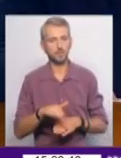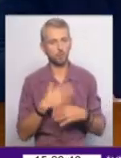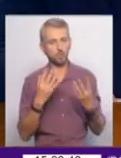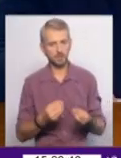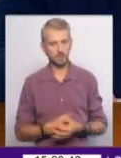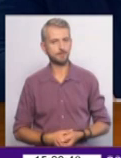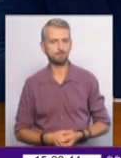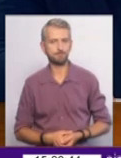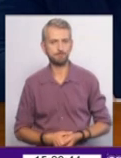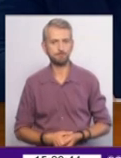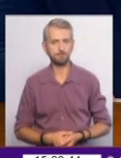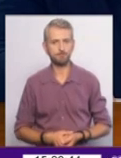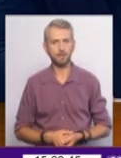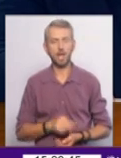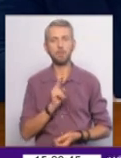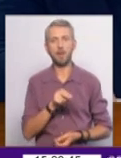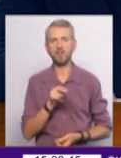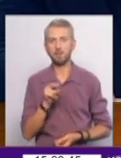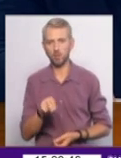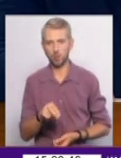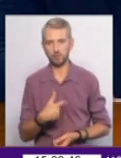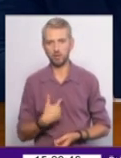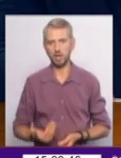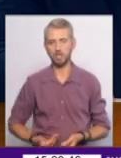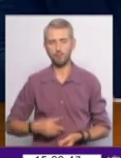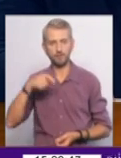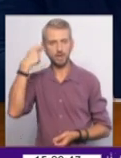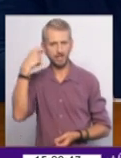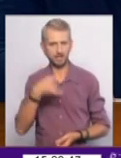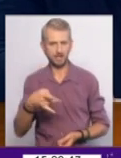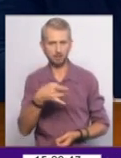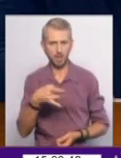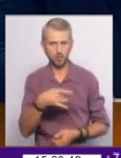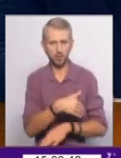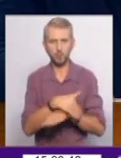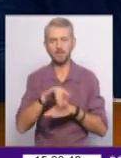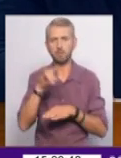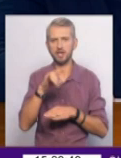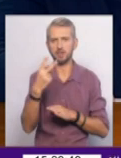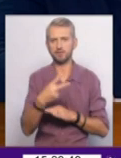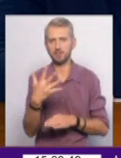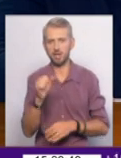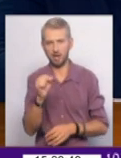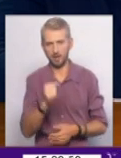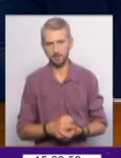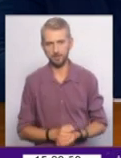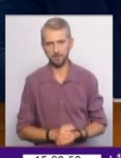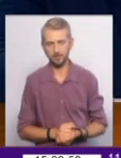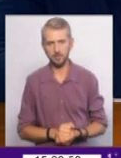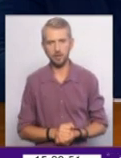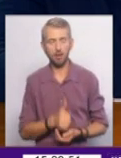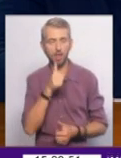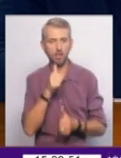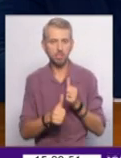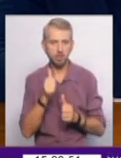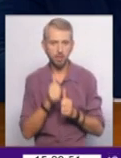день. Добрый день. Павел Петрович, я живу в Дарницком районе, на улице Бориспольской, 25А. Ежедневно езжу